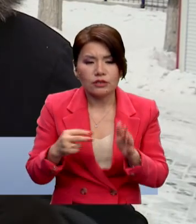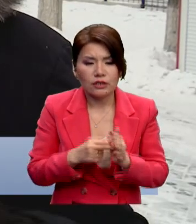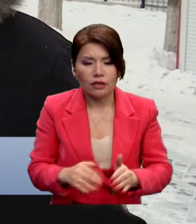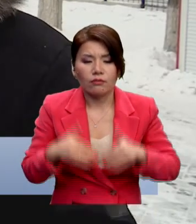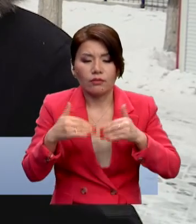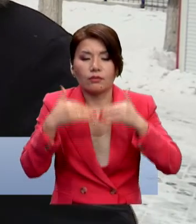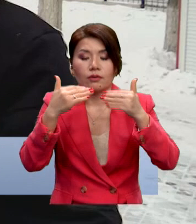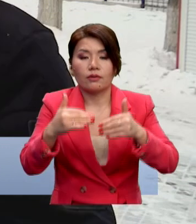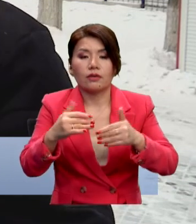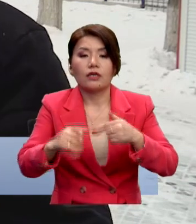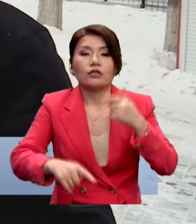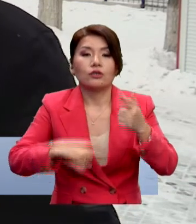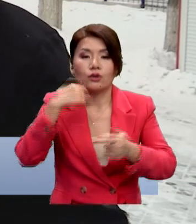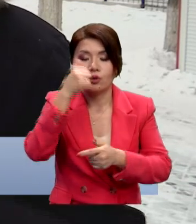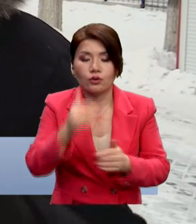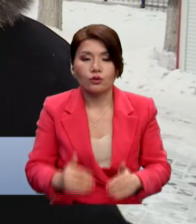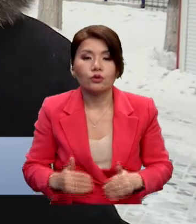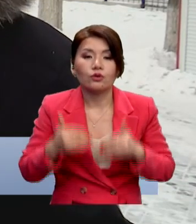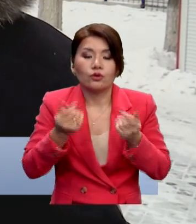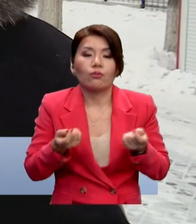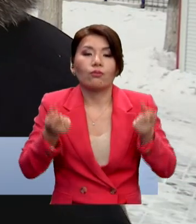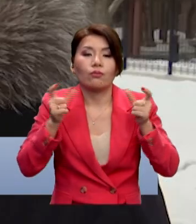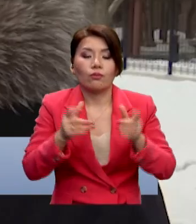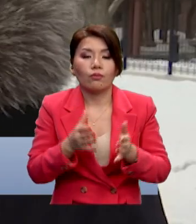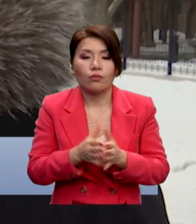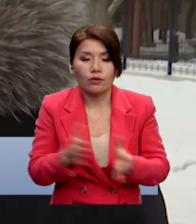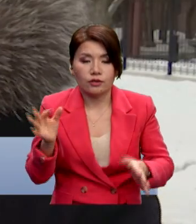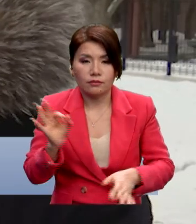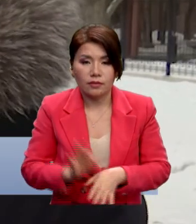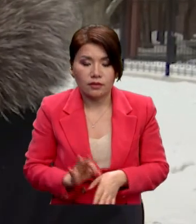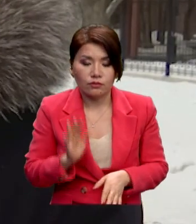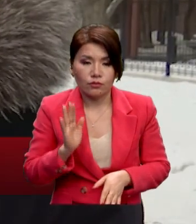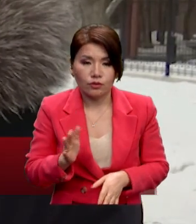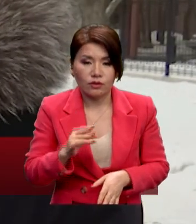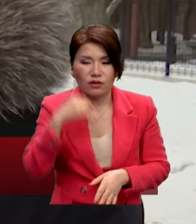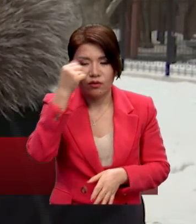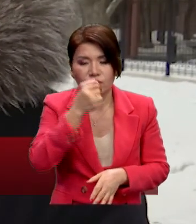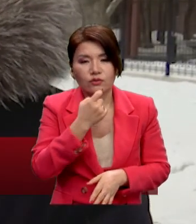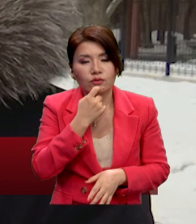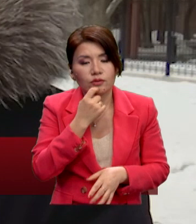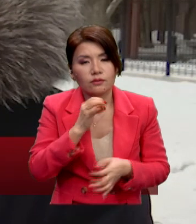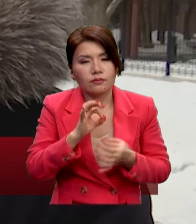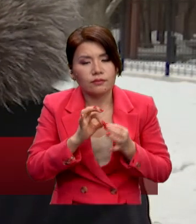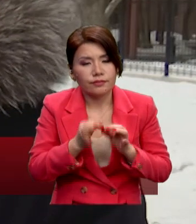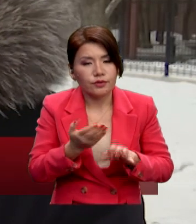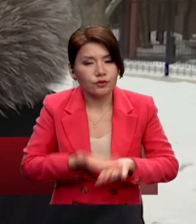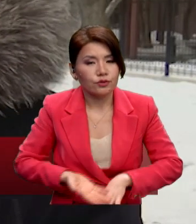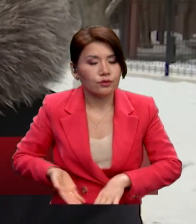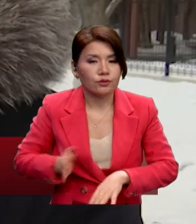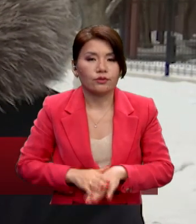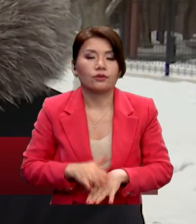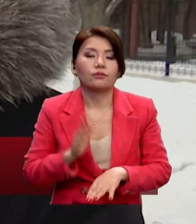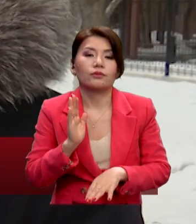выросли. Следующий год еще будет подрастать, это будет еще более болезненно. На мой взгляд, год будет сложнее, он будет тяжелее.